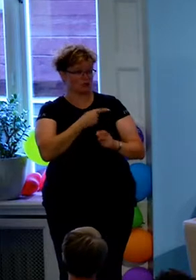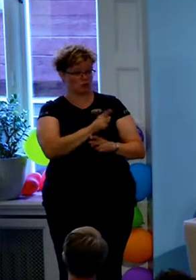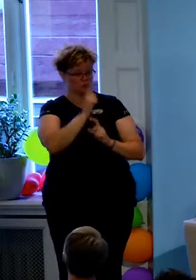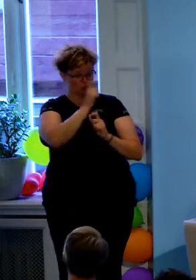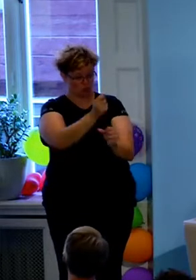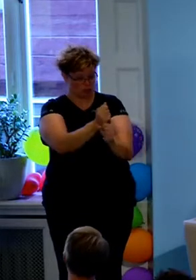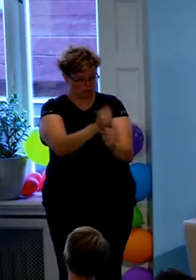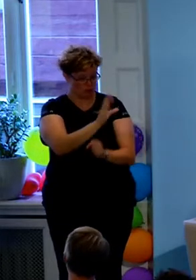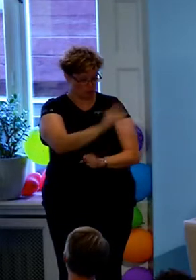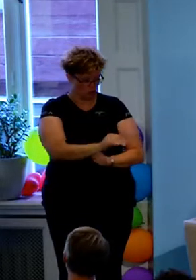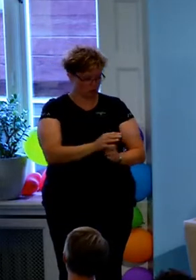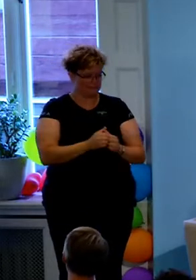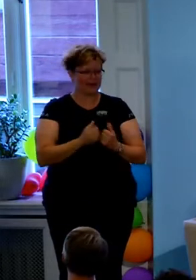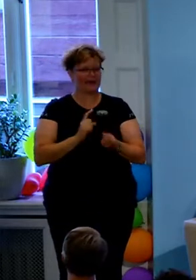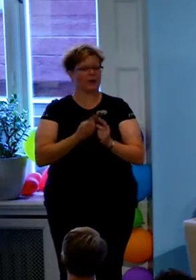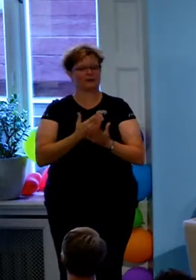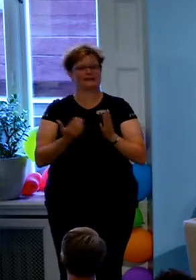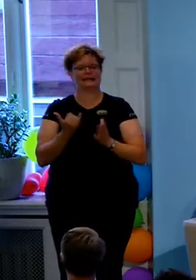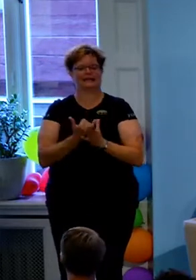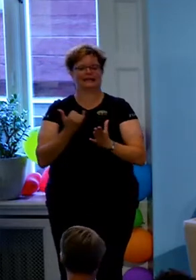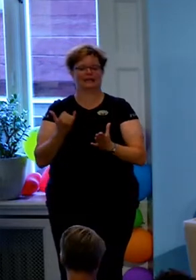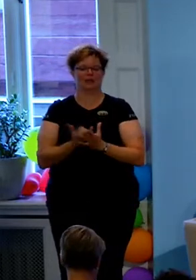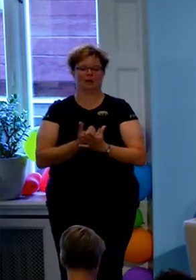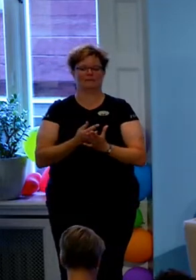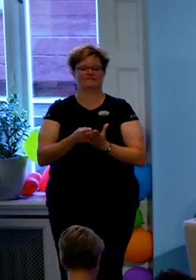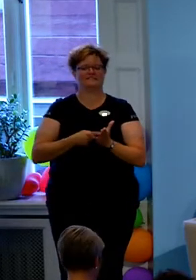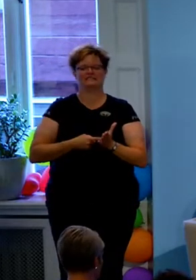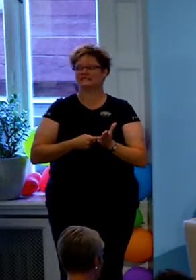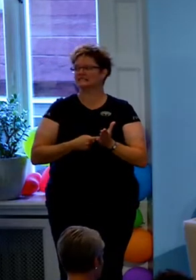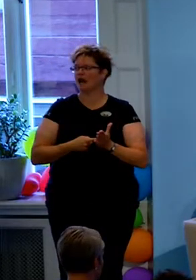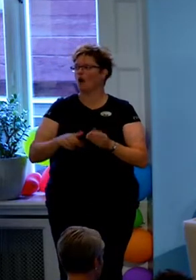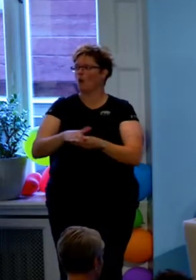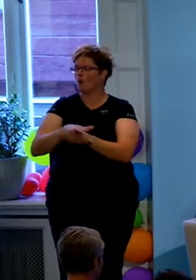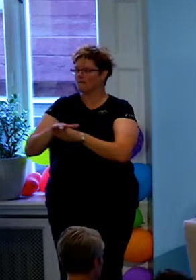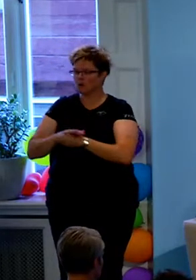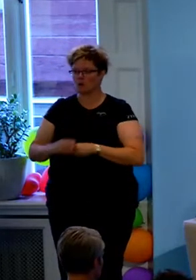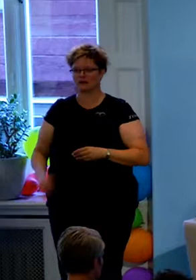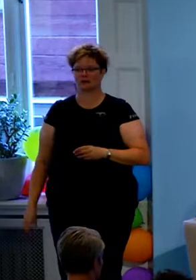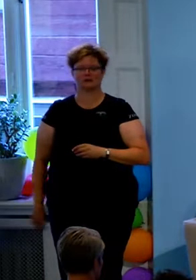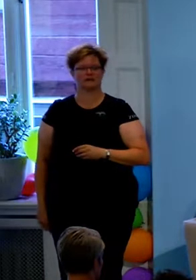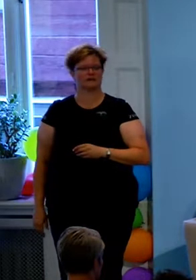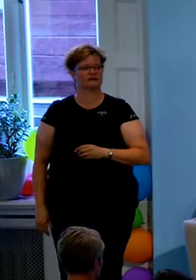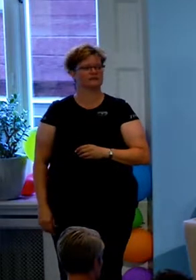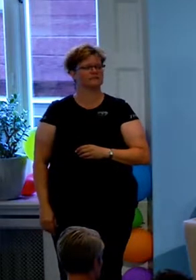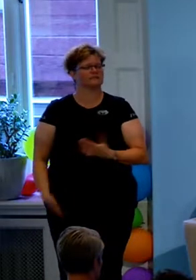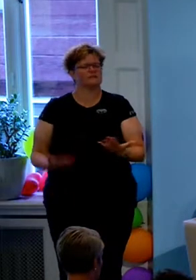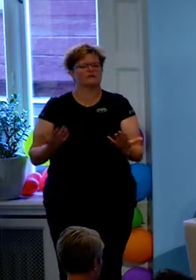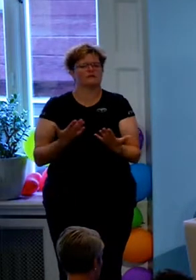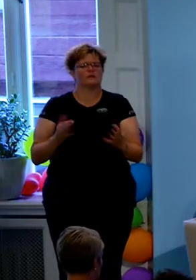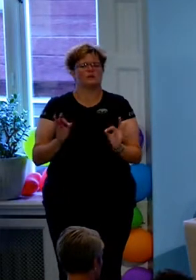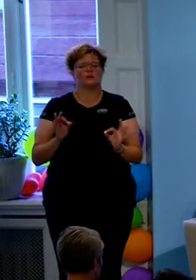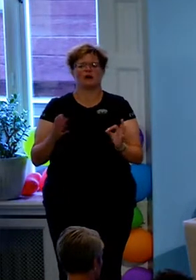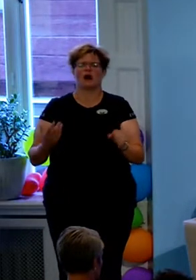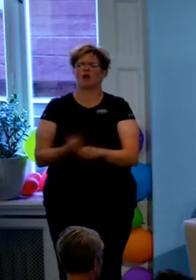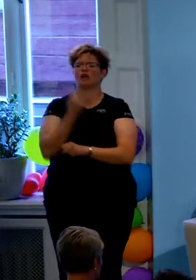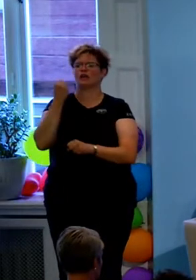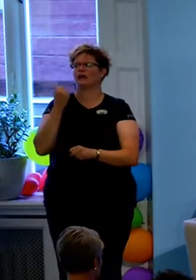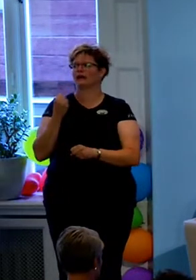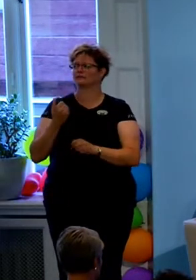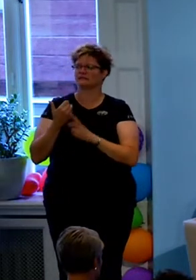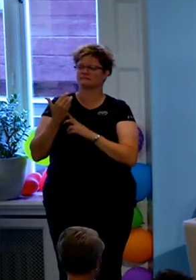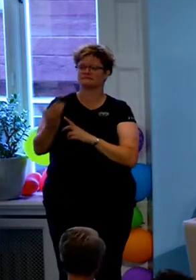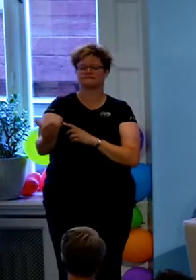arbetssökande men kanske just inte inom vissa specifika områden. Vad är nyckeln till att lyckas med detta, tror ni,